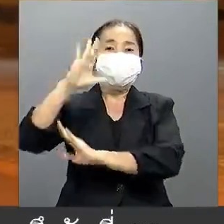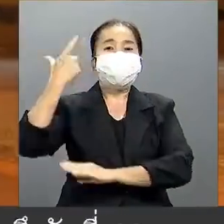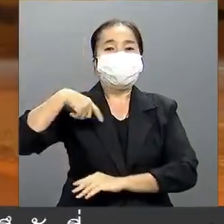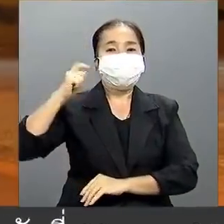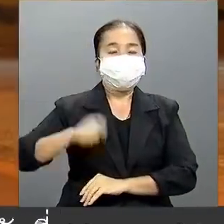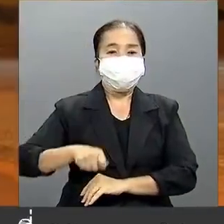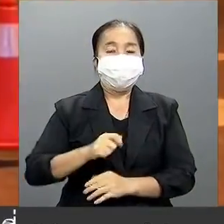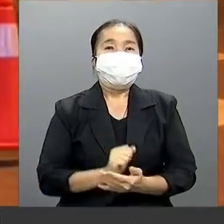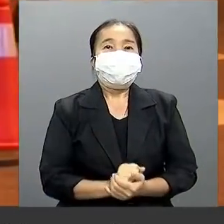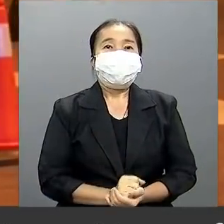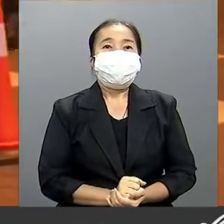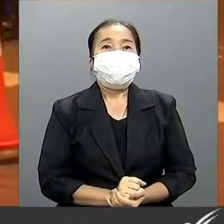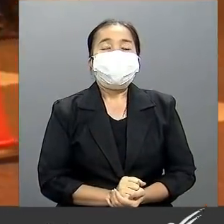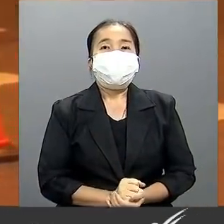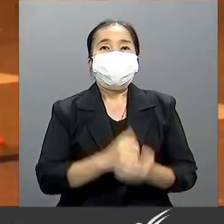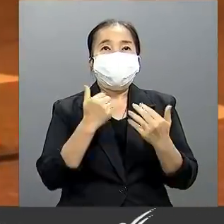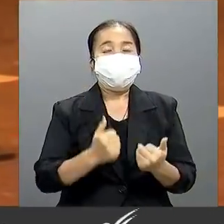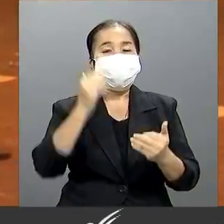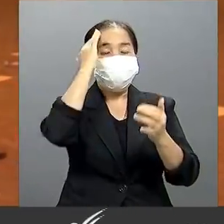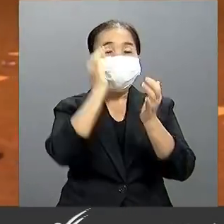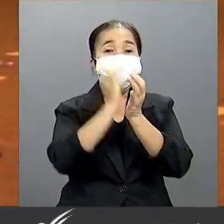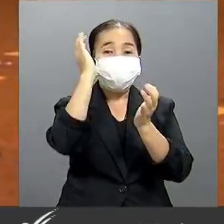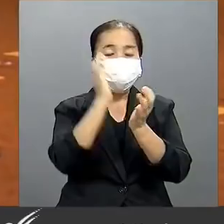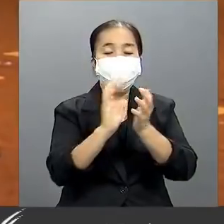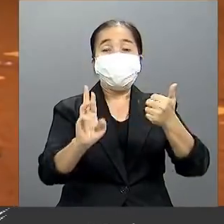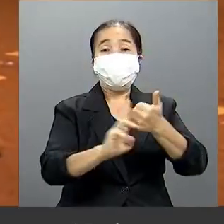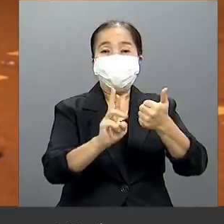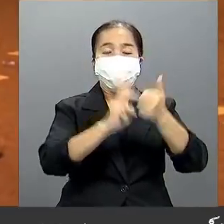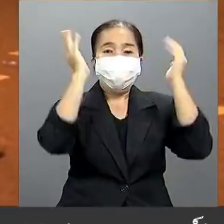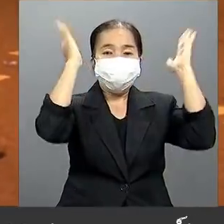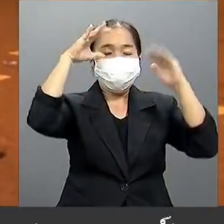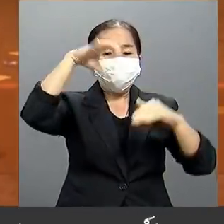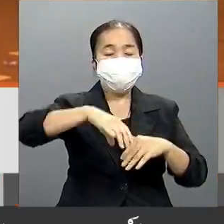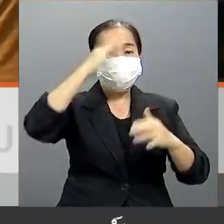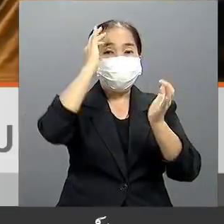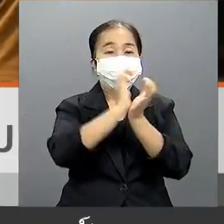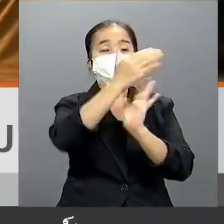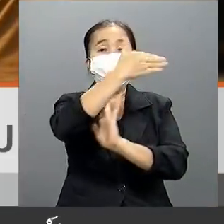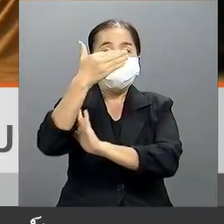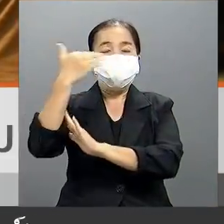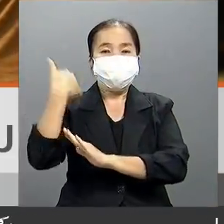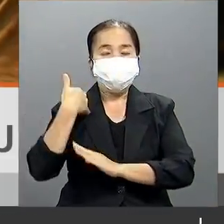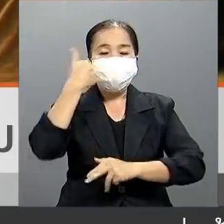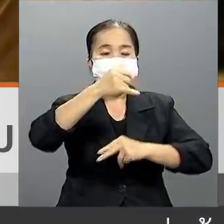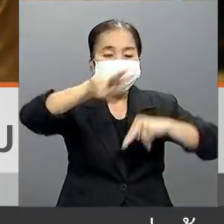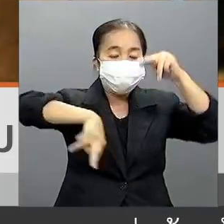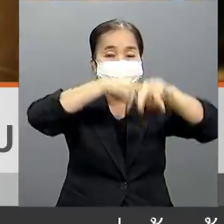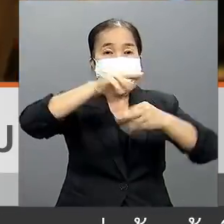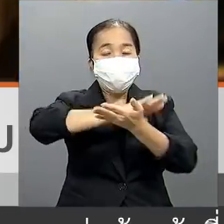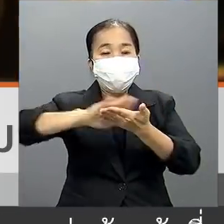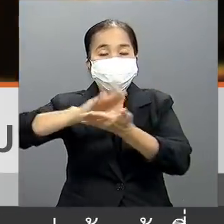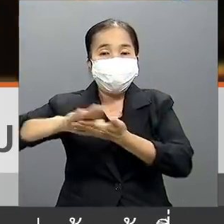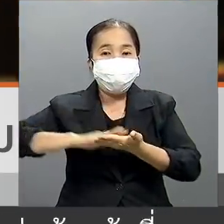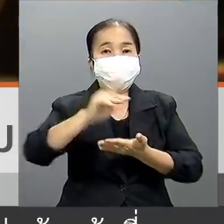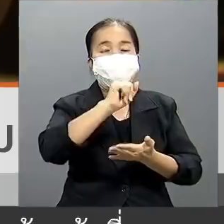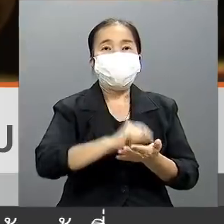พันตำรวจเอกกฤษณะพัฒนาเจริญรองโฆษกสำนักงานตำรวจแห่งชาติเดินทางมาตรวจสอบความเรียบร้อยบริเวณด้านหน้าศาลอาญา